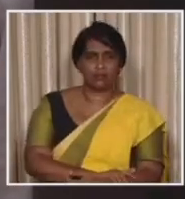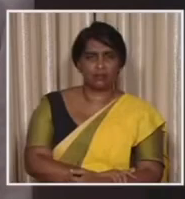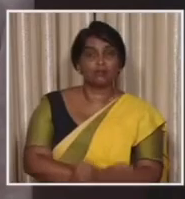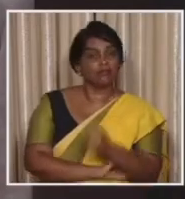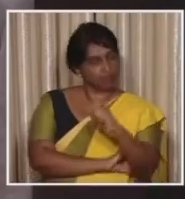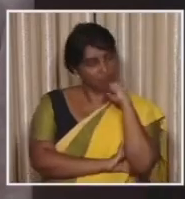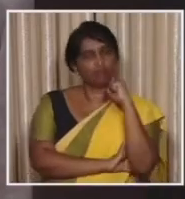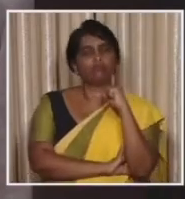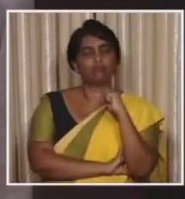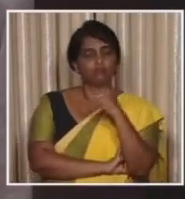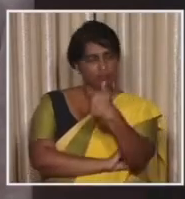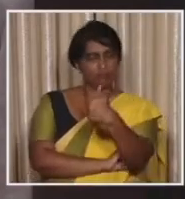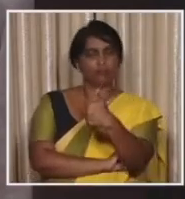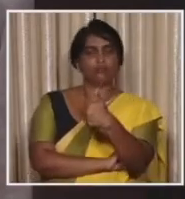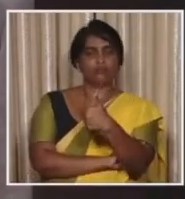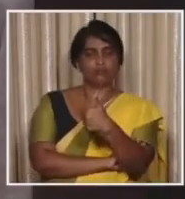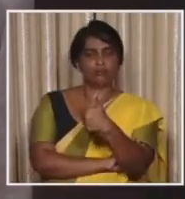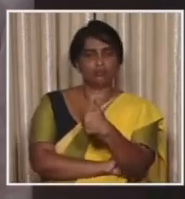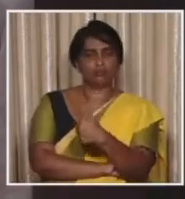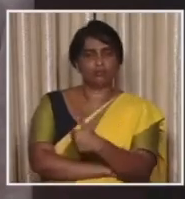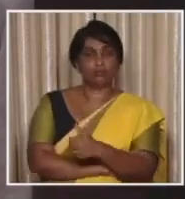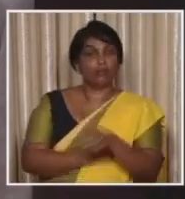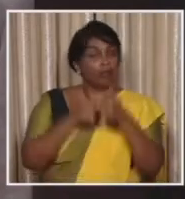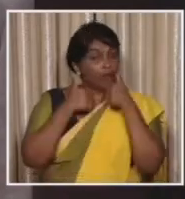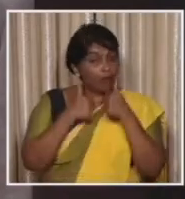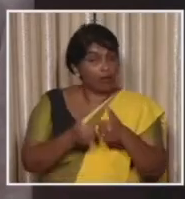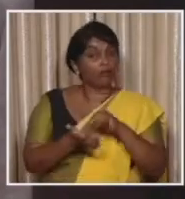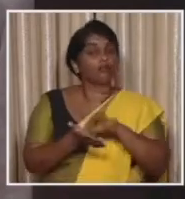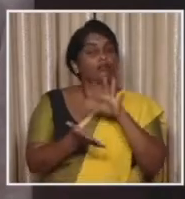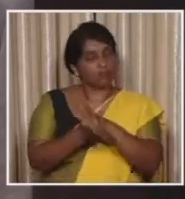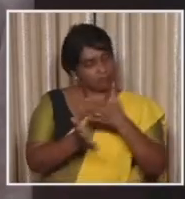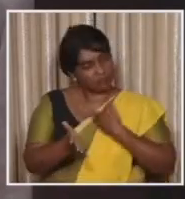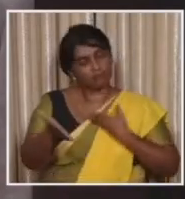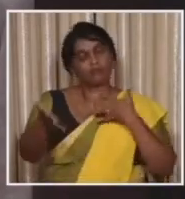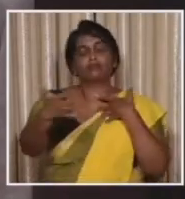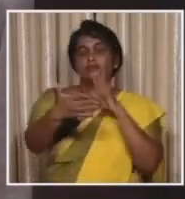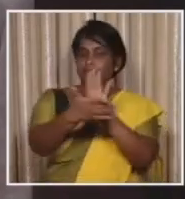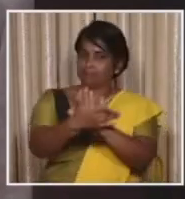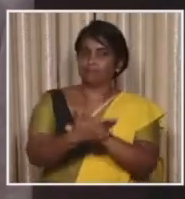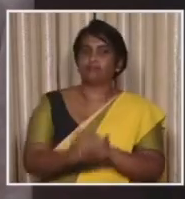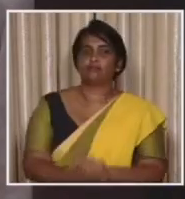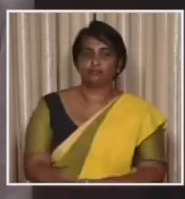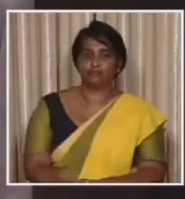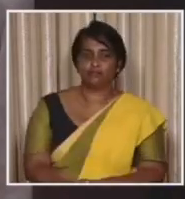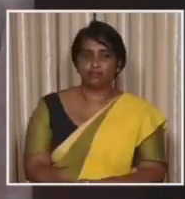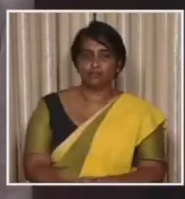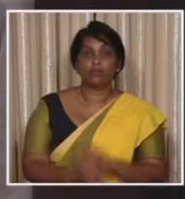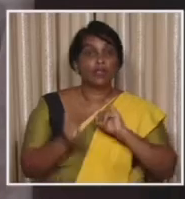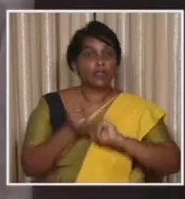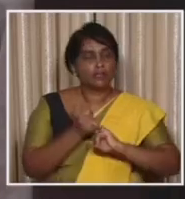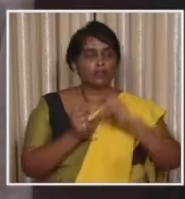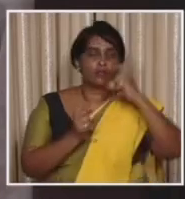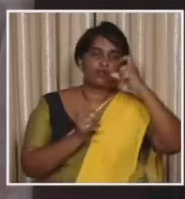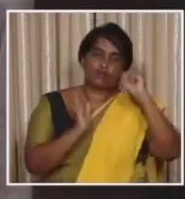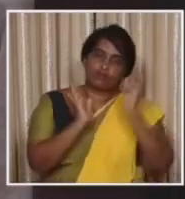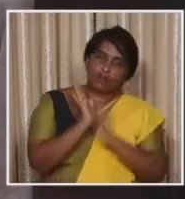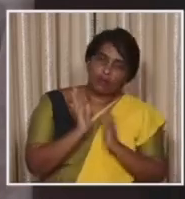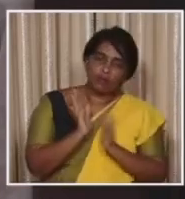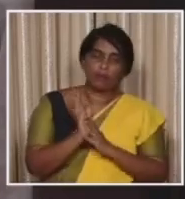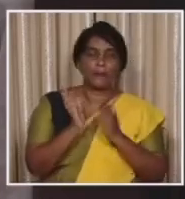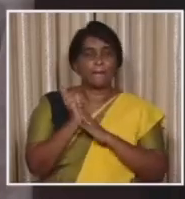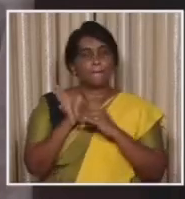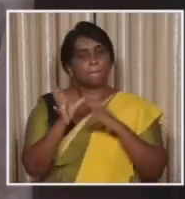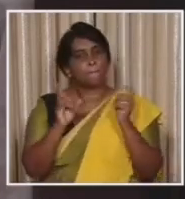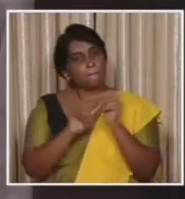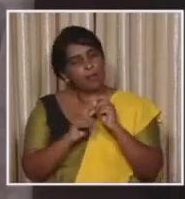හොඳයි කෙලින් තීන්දුව ගන්න. නිවැරදි තීන්දුවත් එක්ක අපි ඉන්නවා. අතුරු කමිටු හෝ මාර්ග සිතියන්